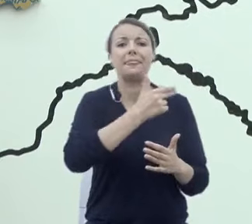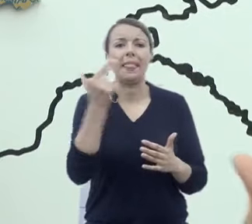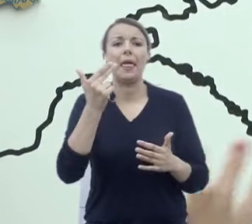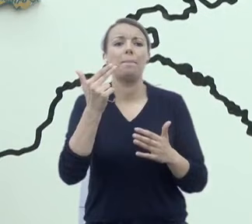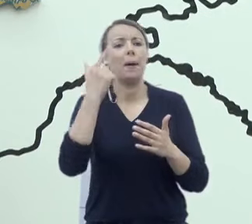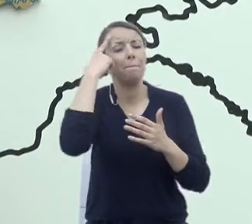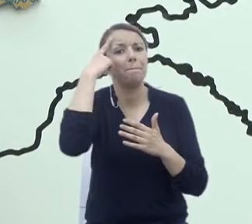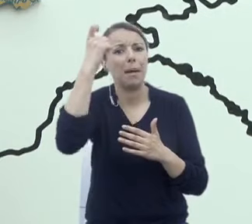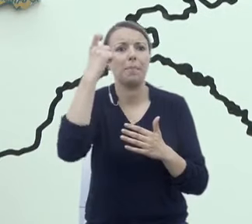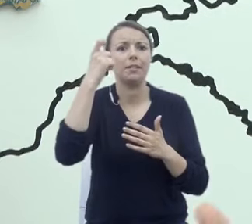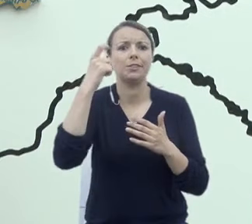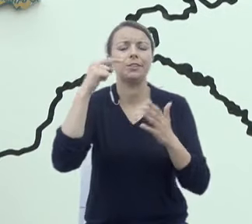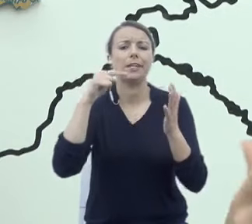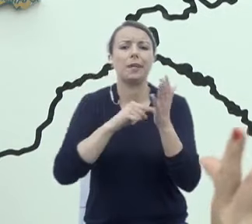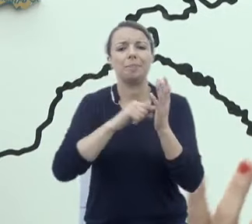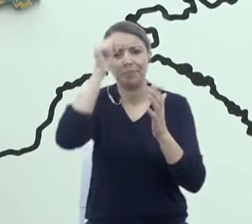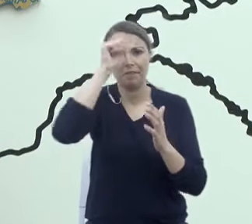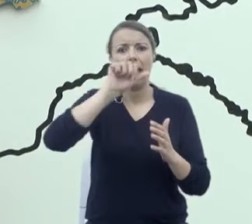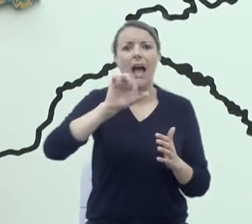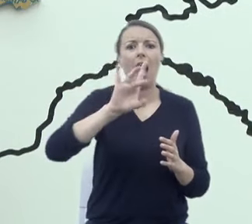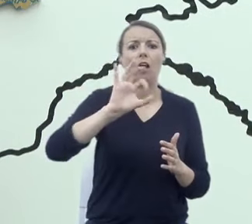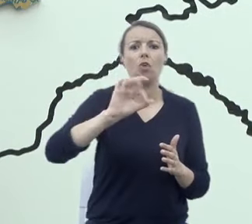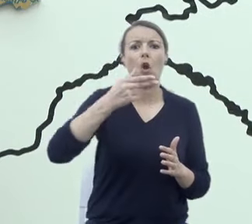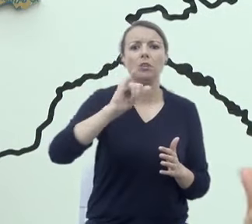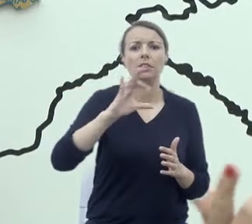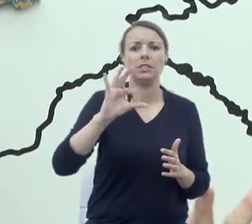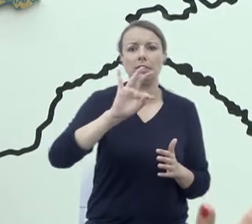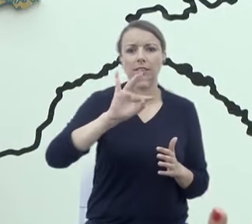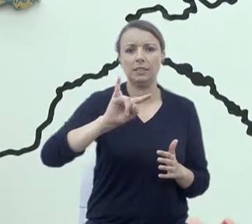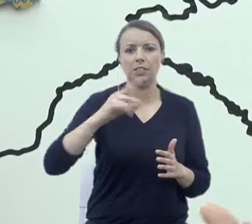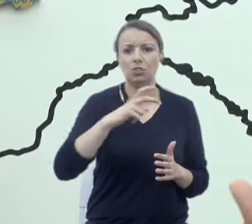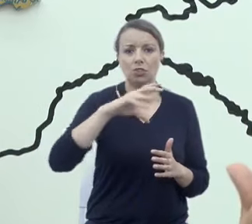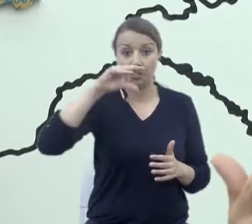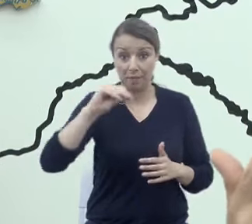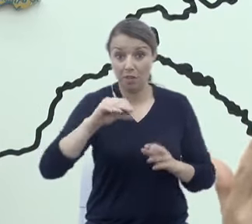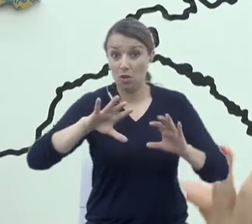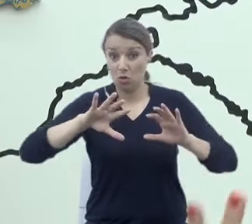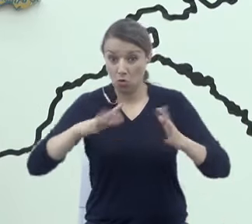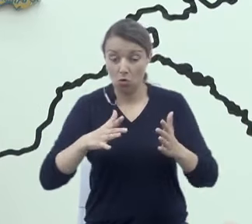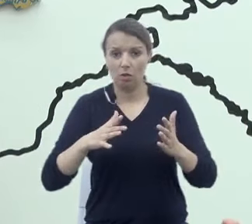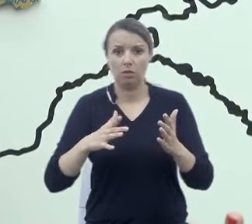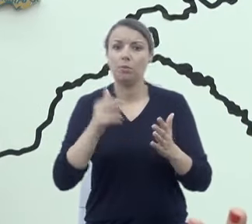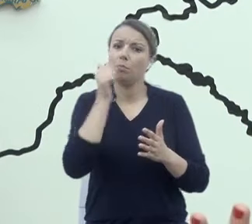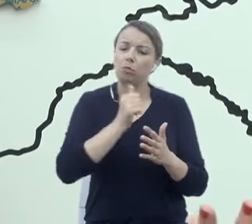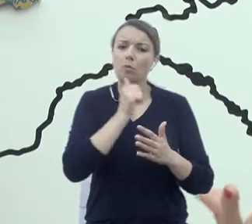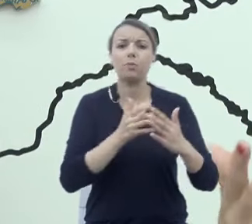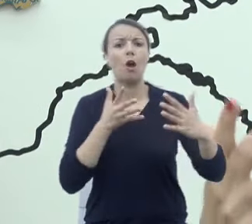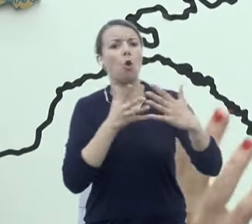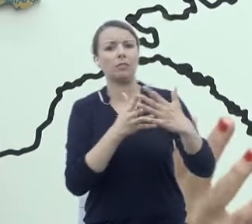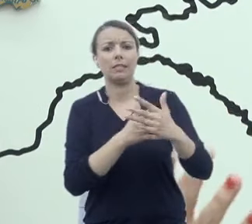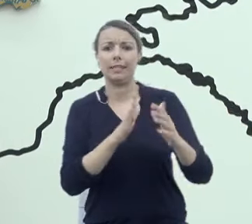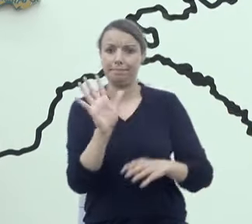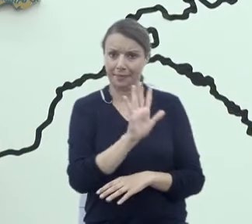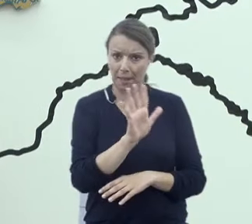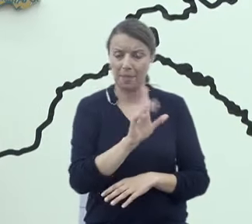podejściu agonistycznym, które polega właśnie na tym, żeby spróbować nie ocenia się, tylko